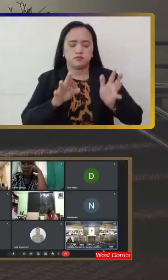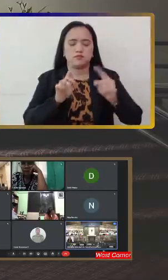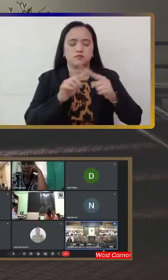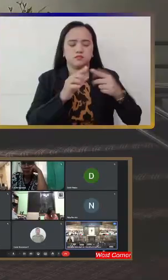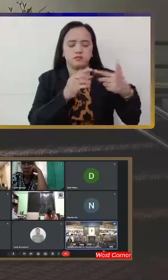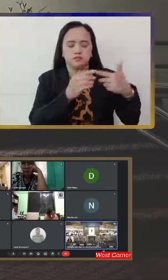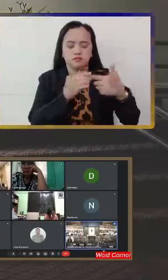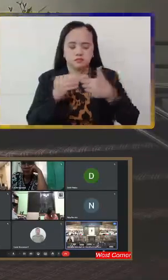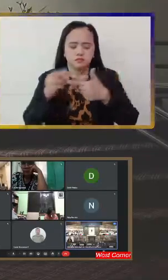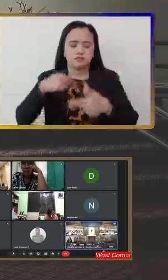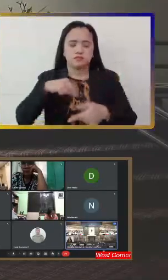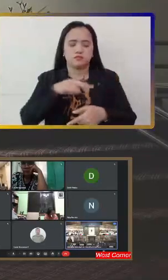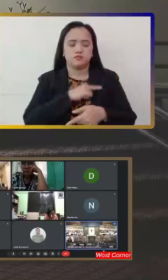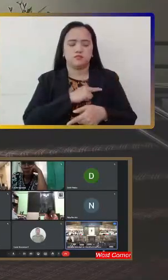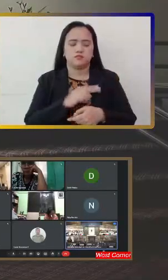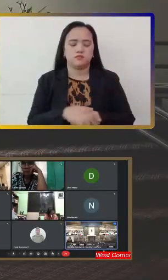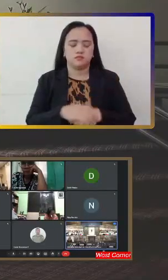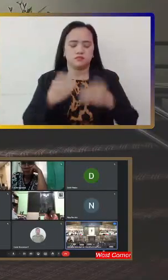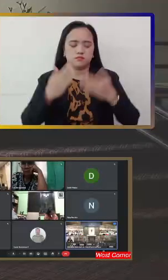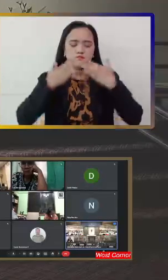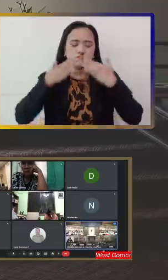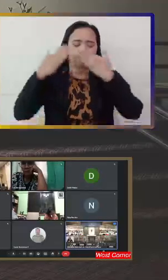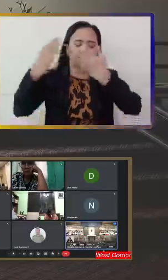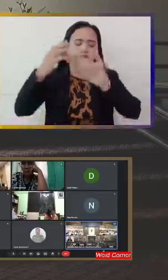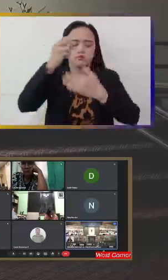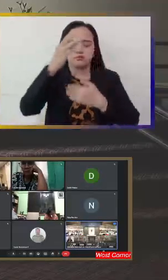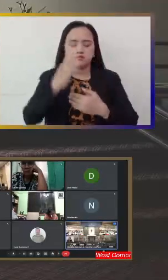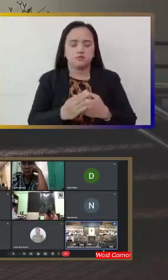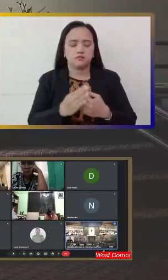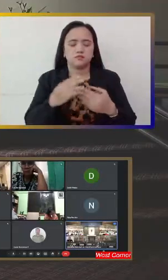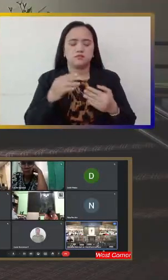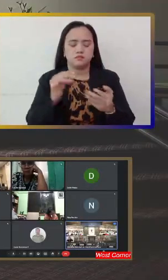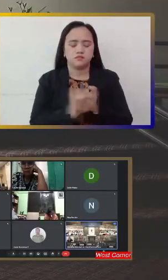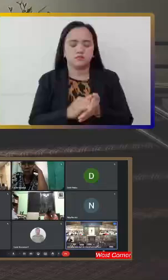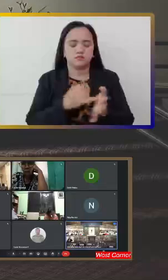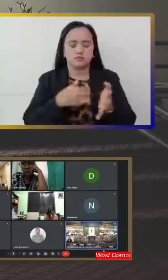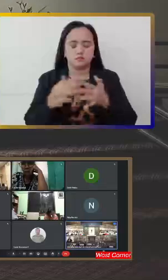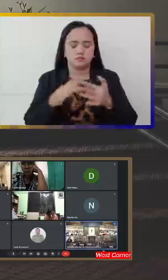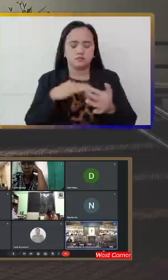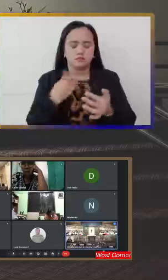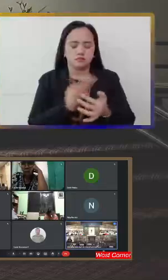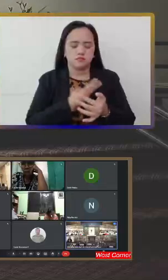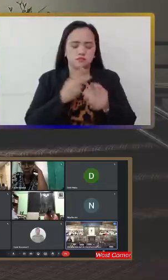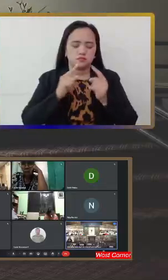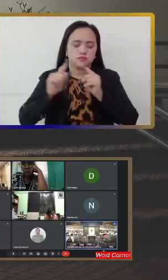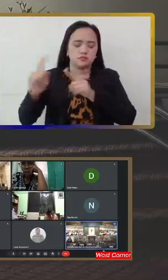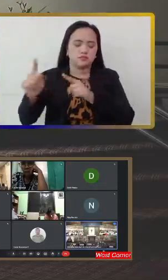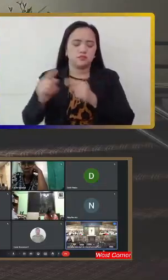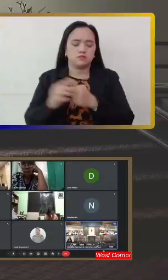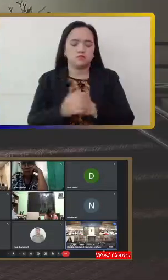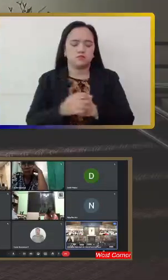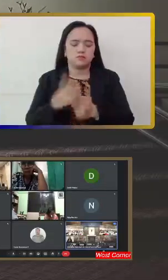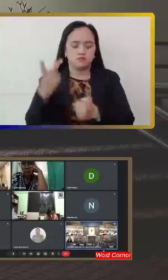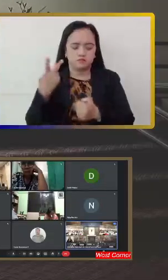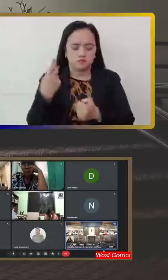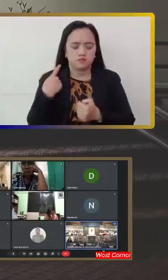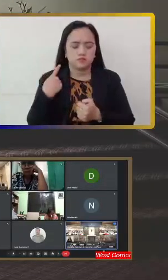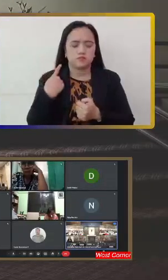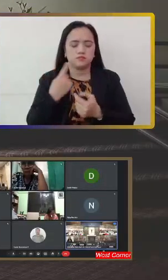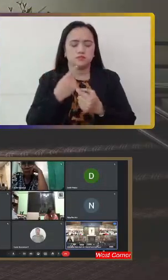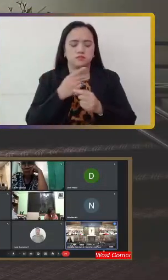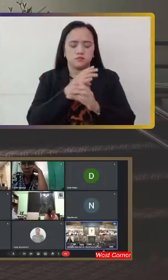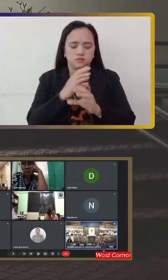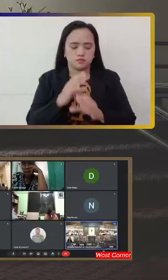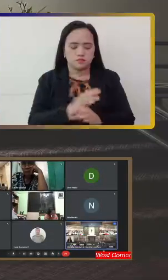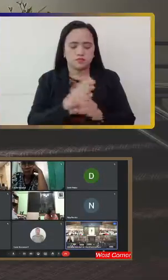God. Thank you, O God, that whenever we go, there is the carrier